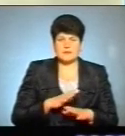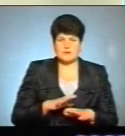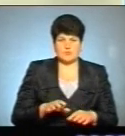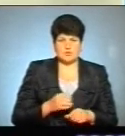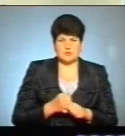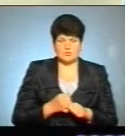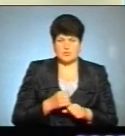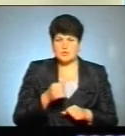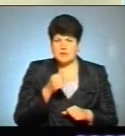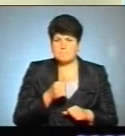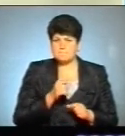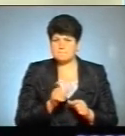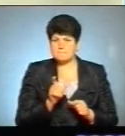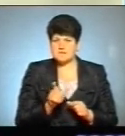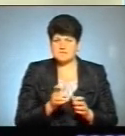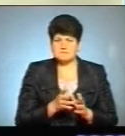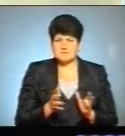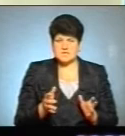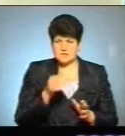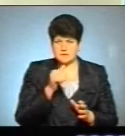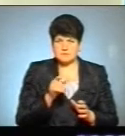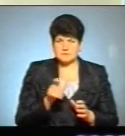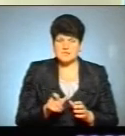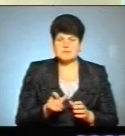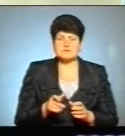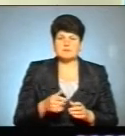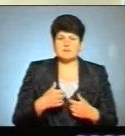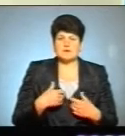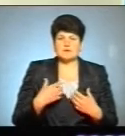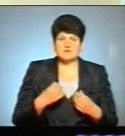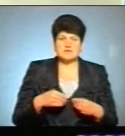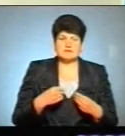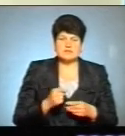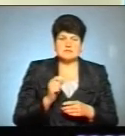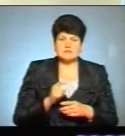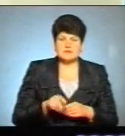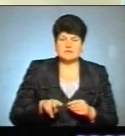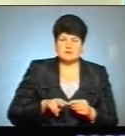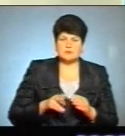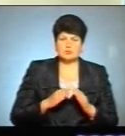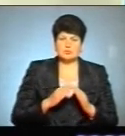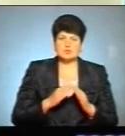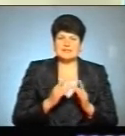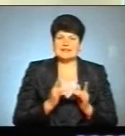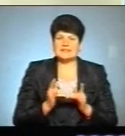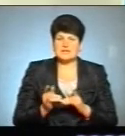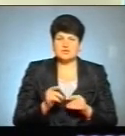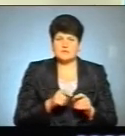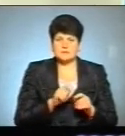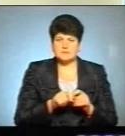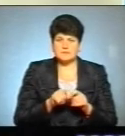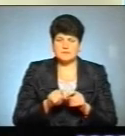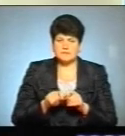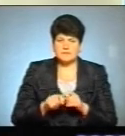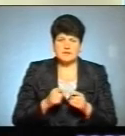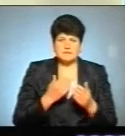Тобто понад місяць, тому що ми ставили завдання директорам будинків інтернатів, щоб вони відслідковували,